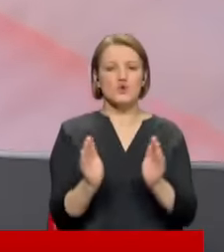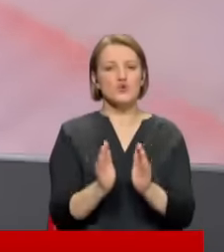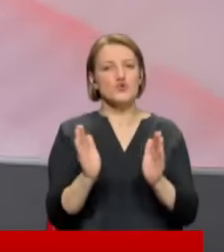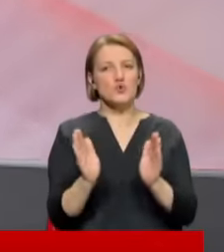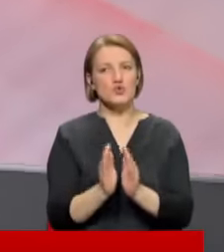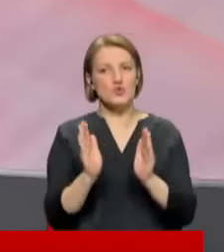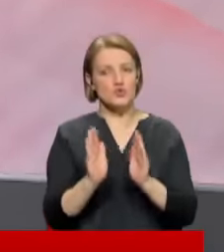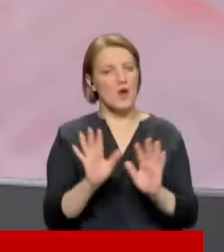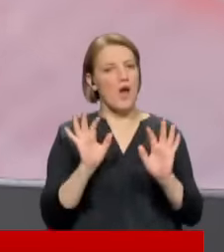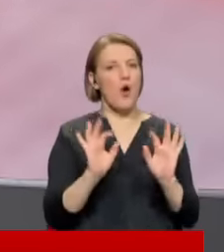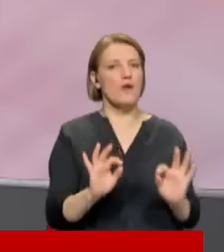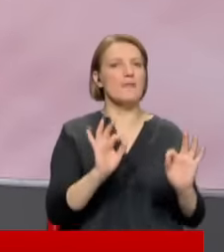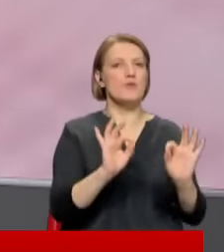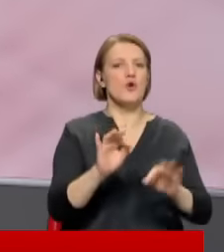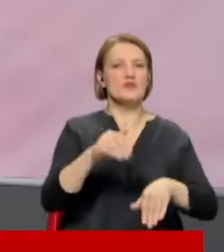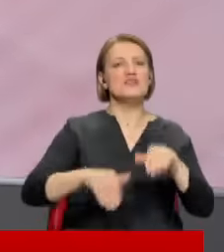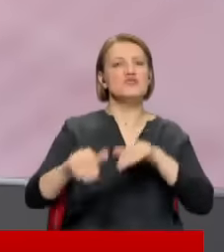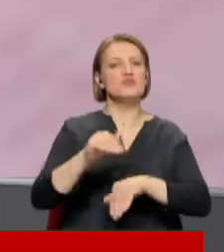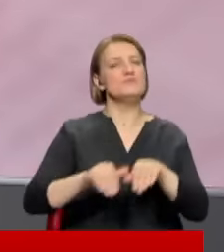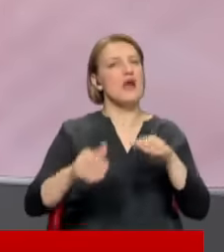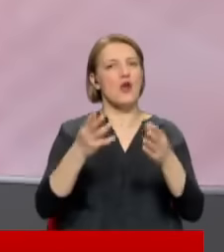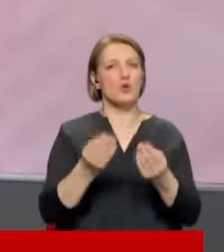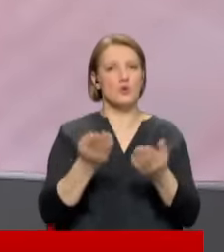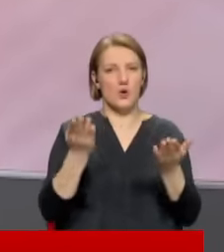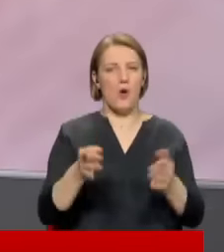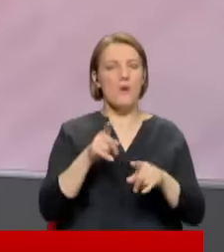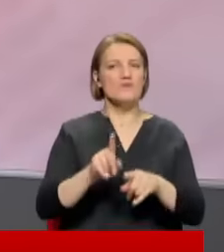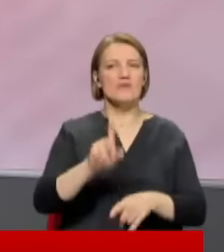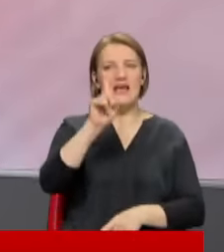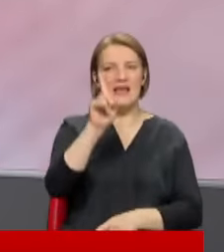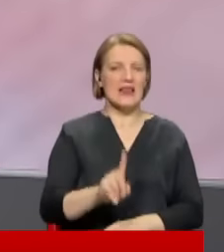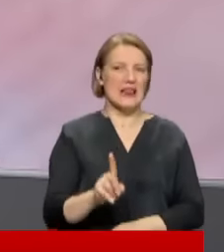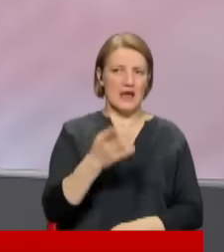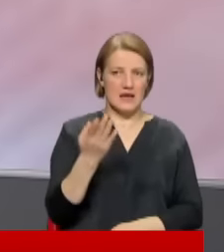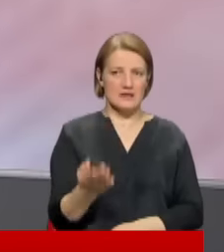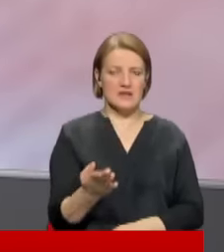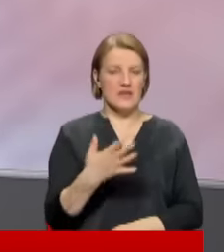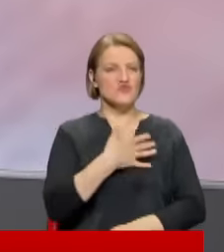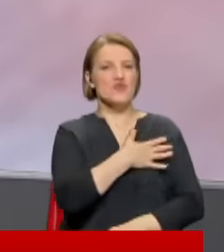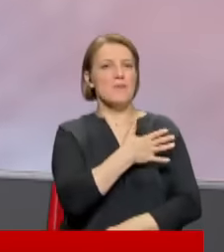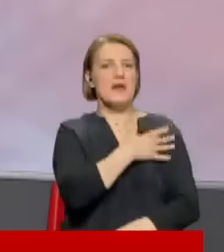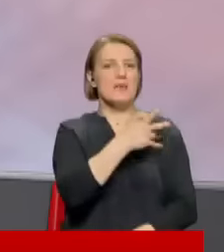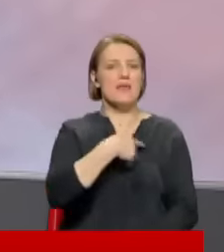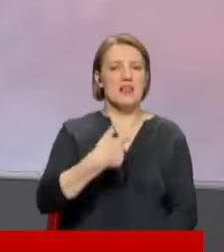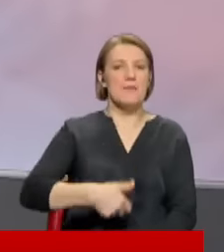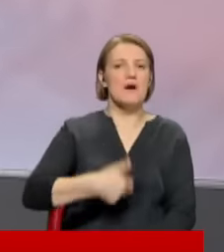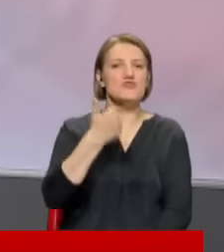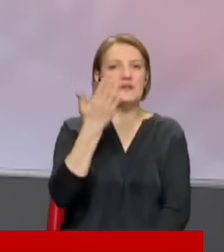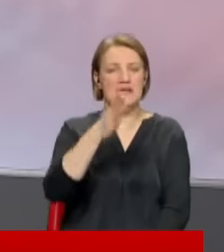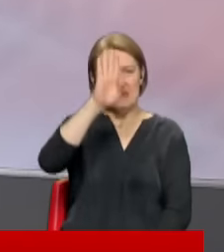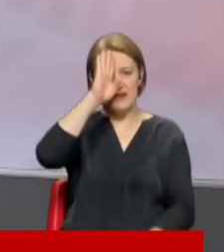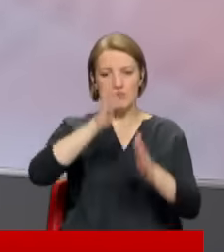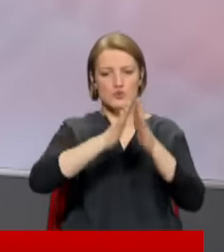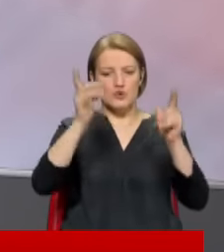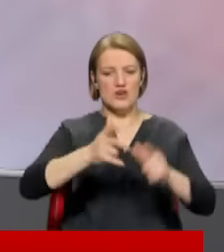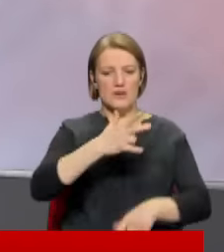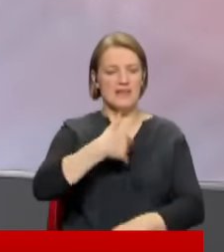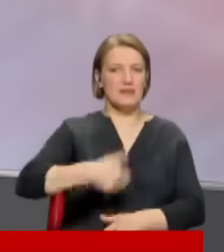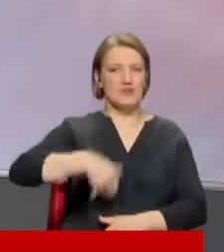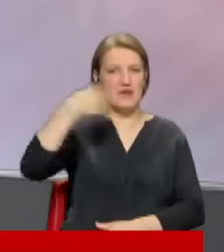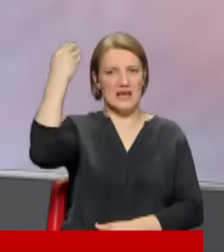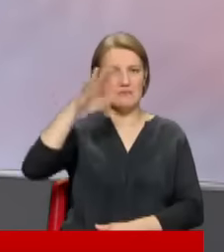küçük ama önemli seçimler gerçekleşiyor. Ve ilk kez CHP'li bir belediye başkanı, İstanbul Büyükşehir Belediye Başkanı